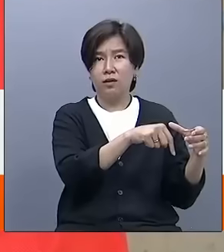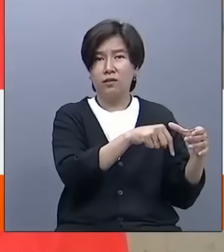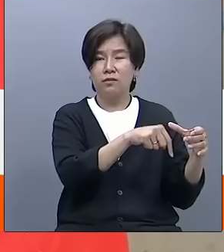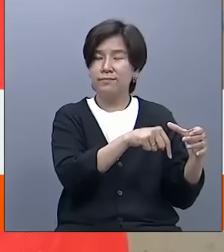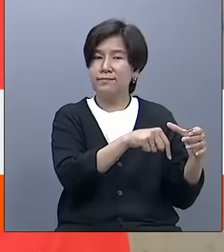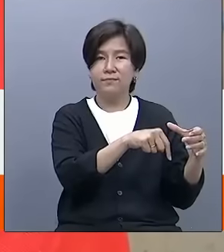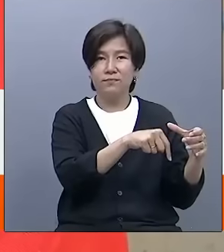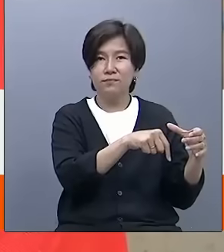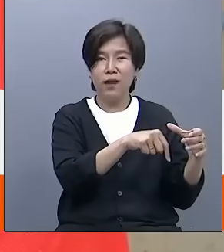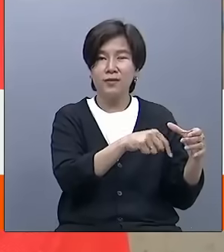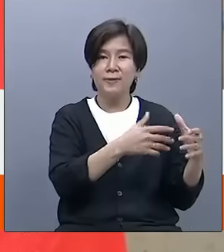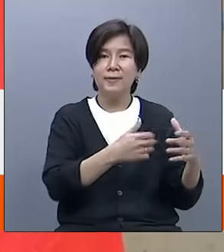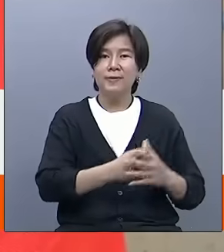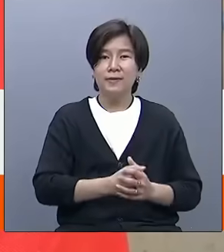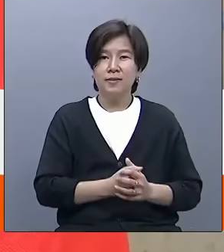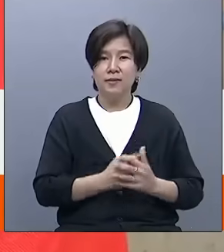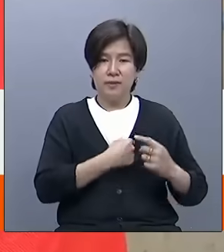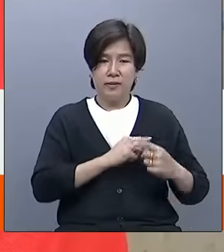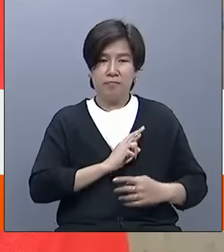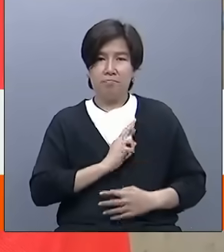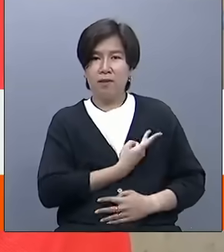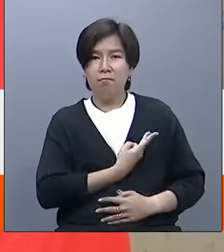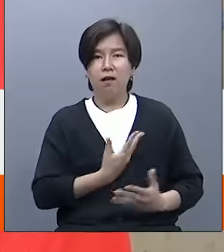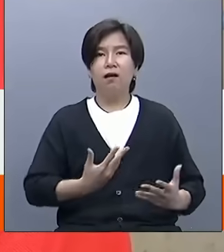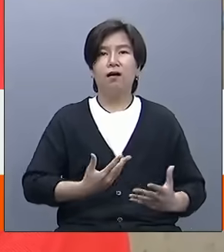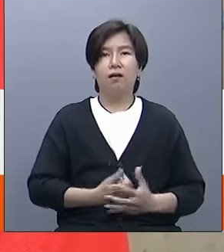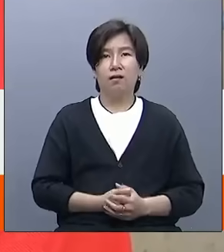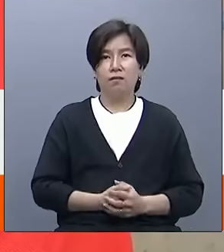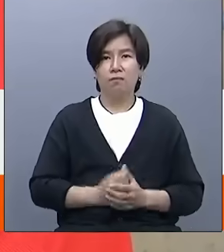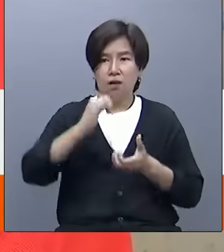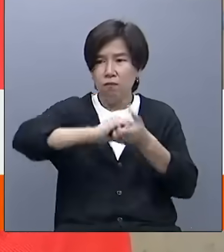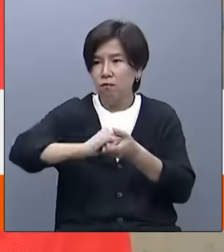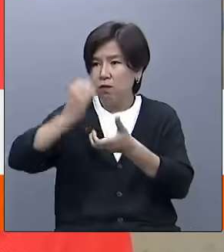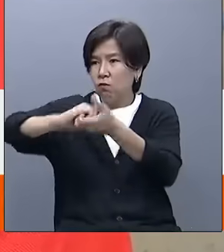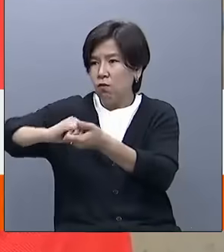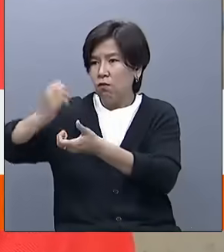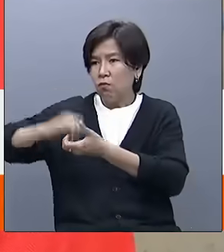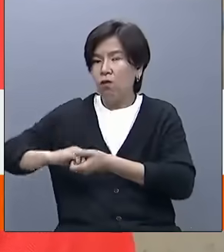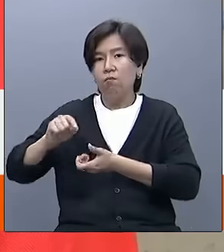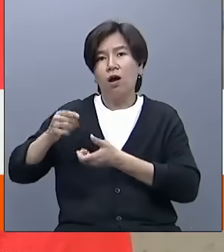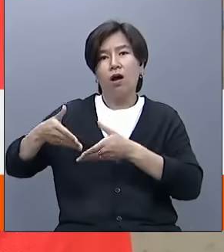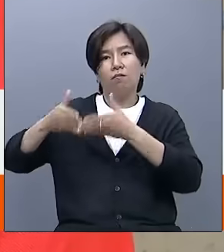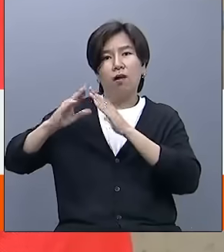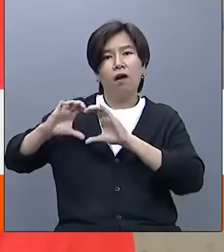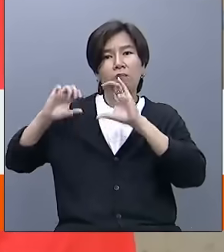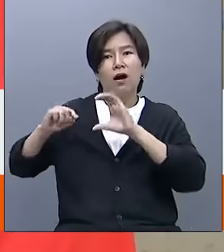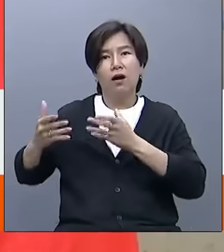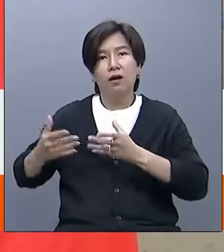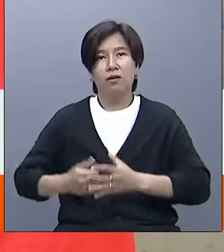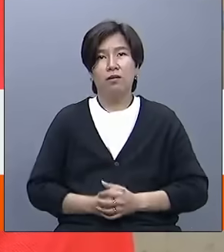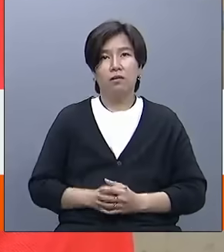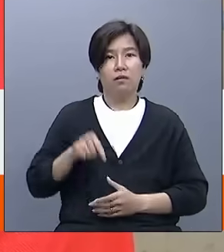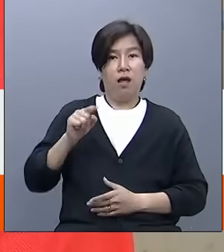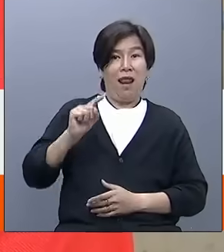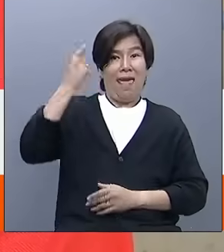องใช่ไหมคะในการจับมือกับพรรคหลายๆพรรคที่ครั้งแรกเราเลยปฏิเสธกันห